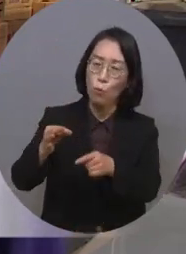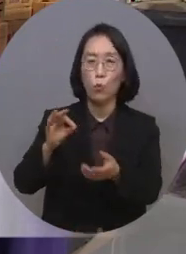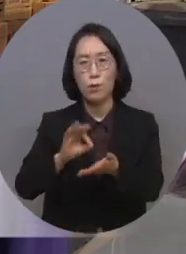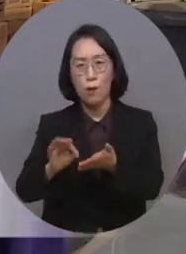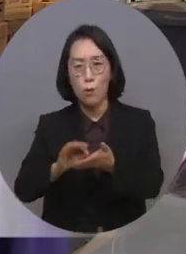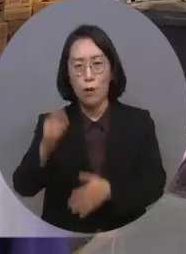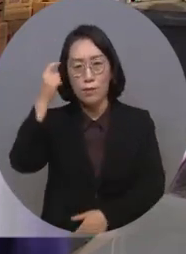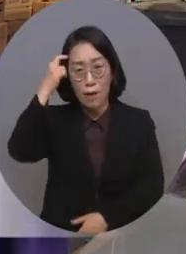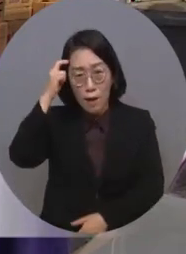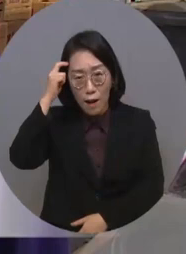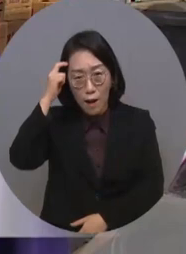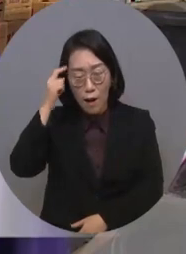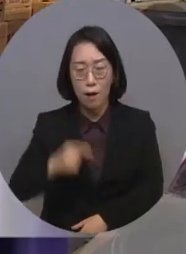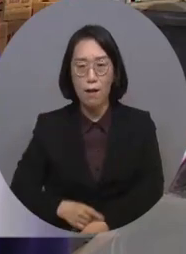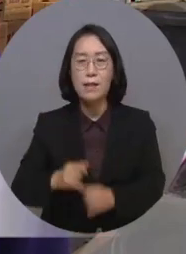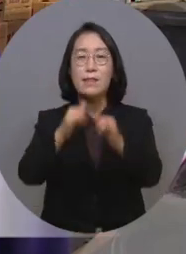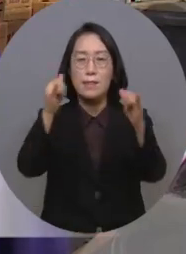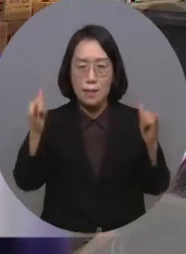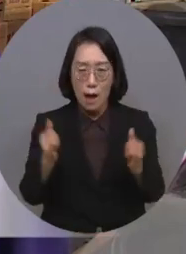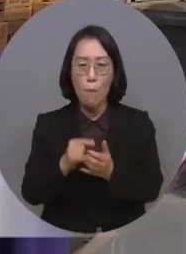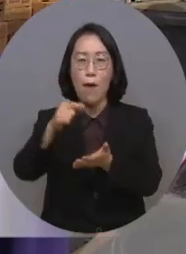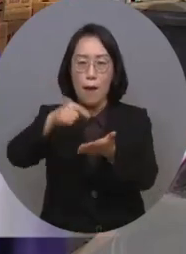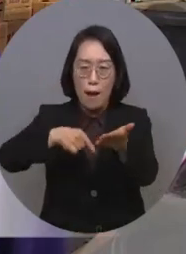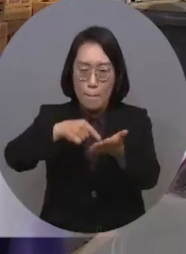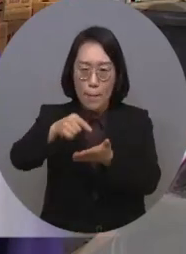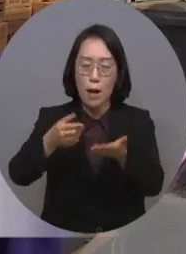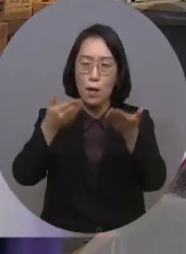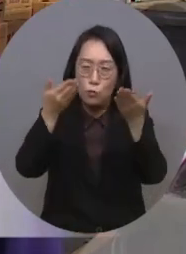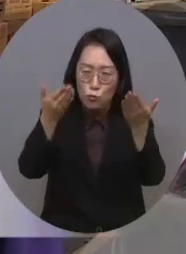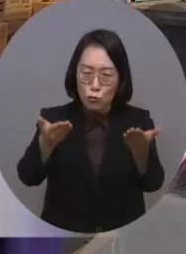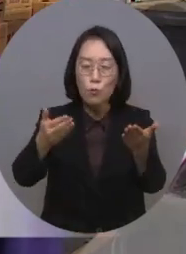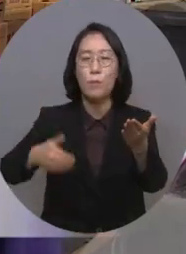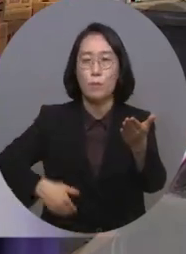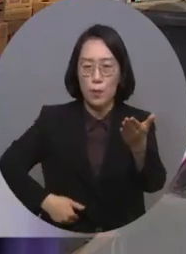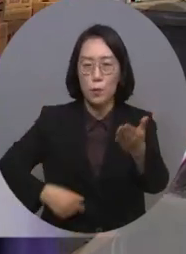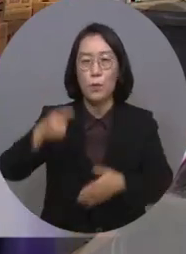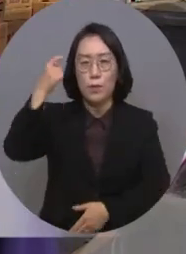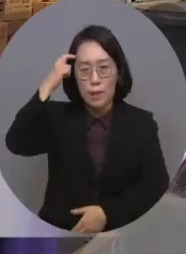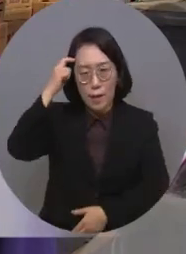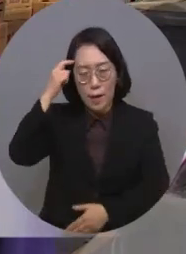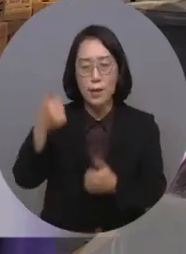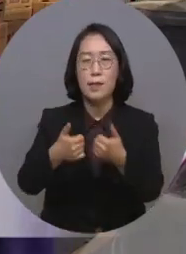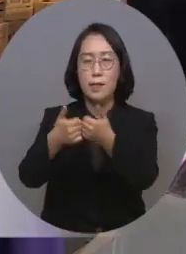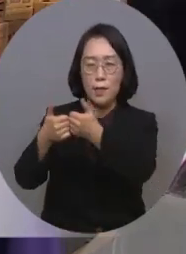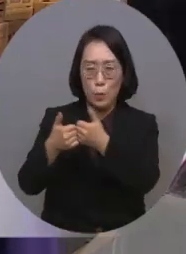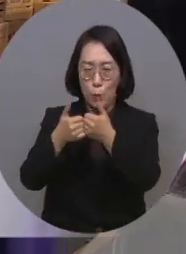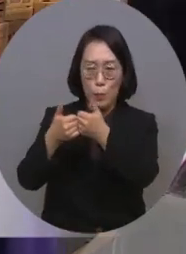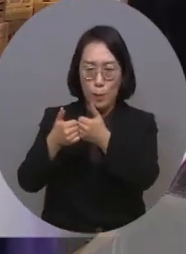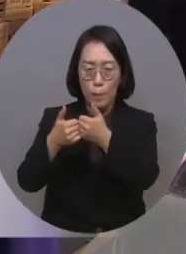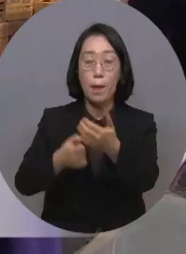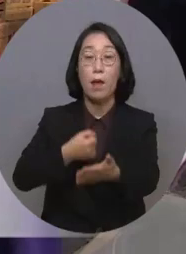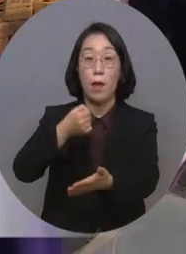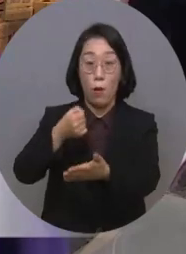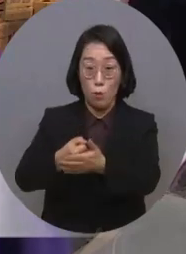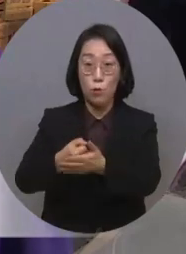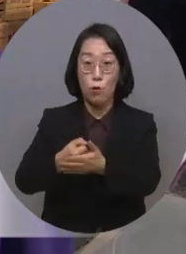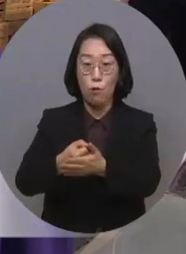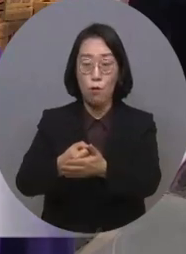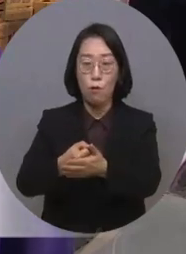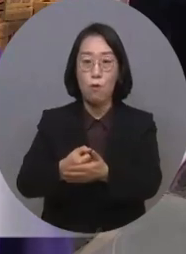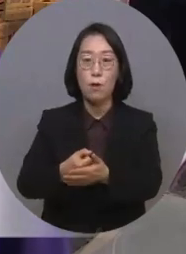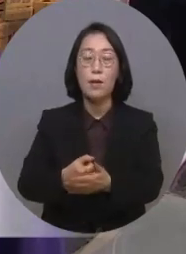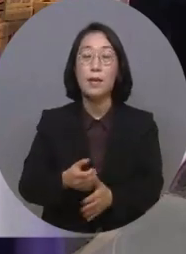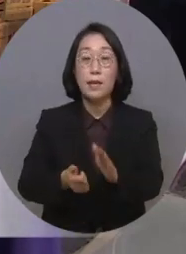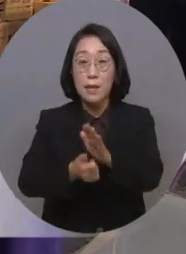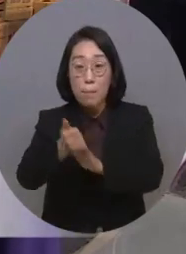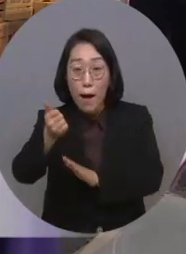회사가 사회의 빚진자로서 사회에 공헌하는 프로그램을 직원들하고 의논했어요. 사람이 희망이고 나눔이